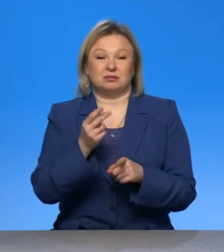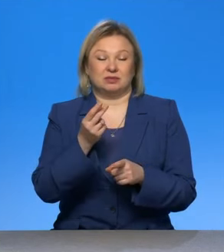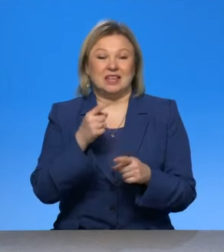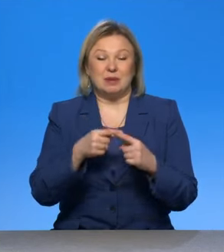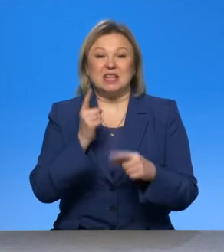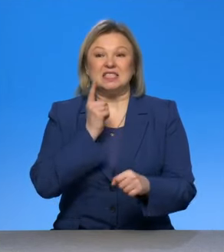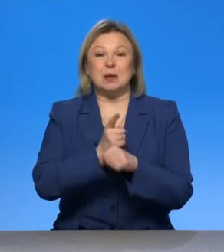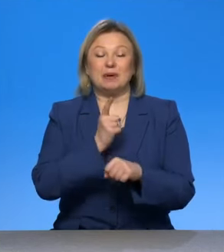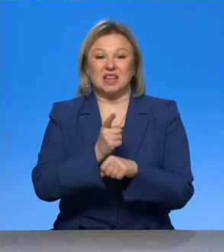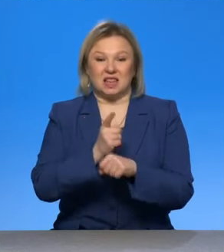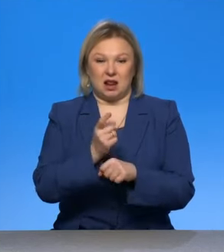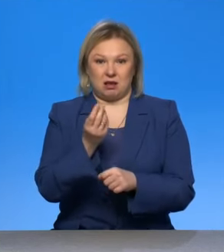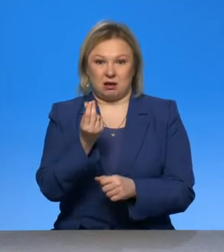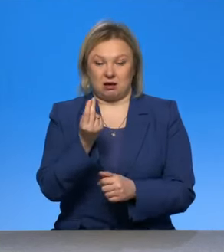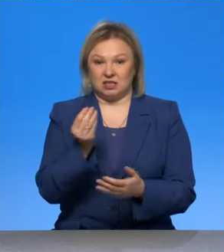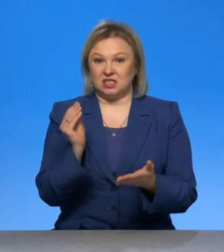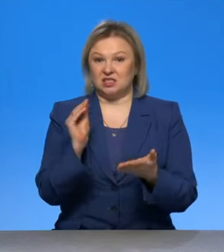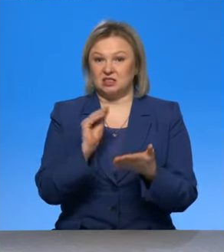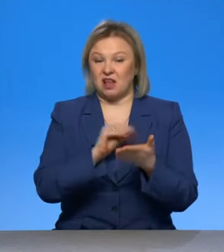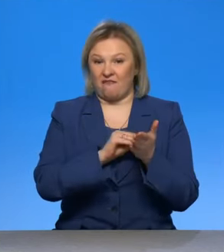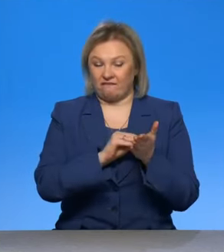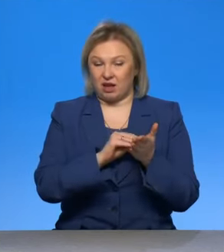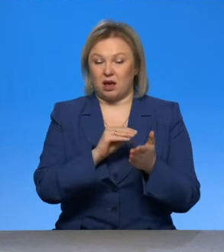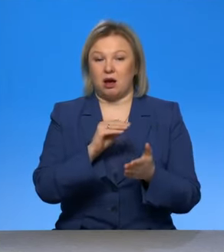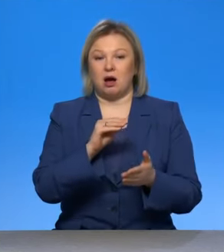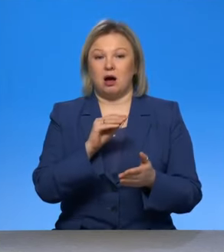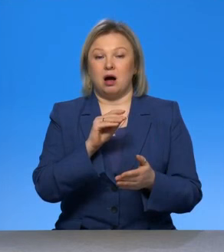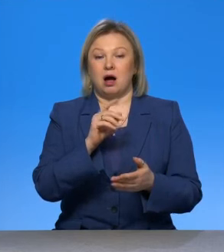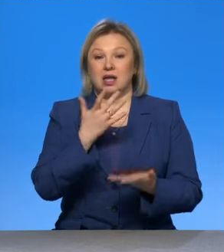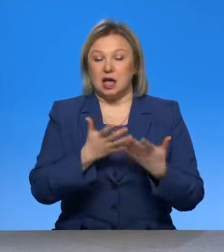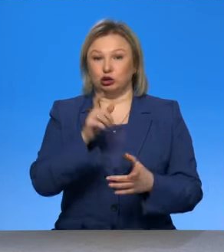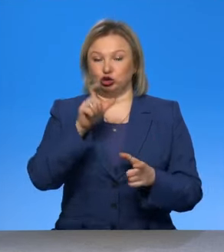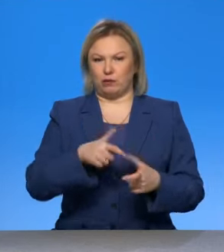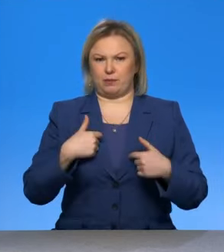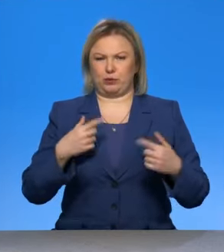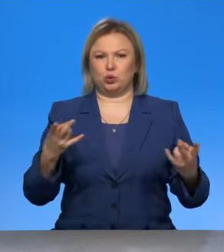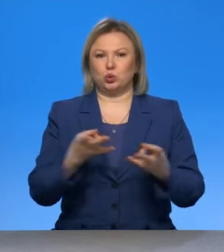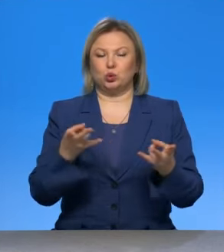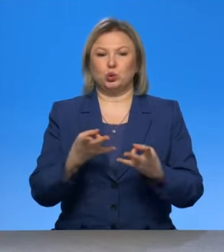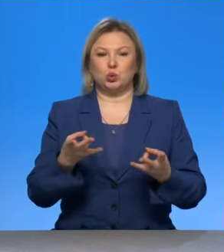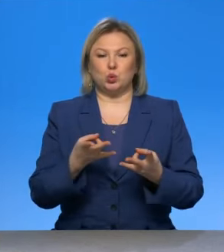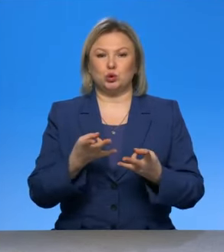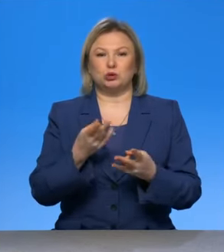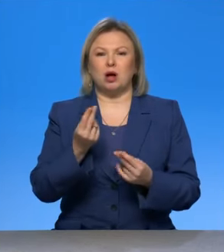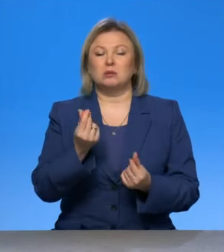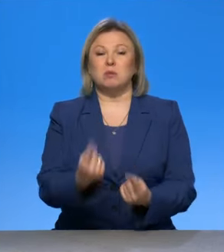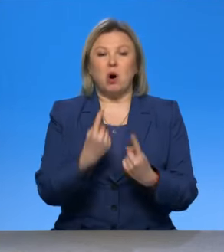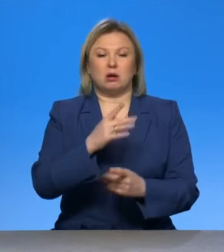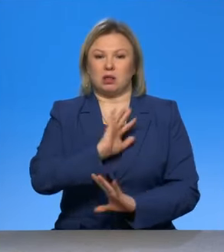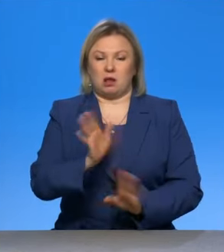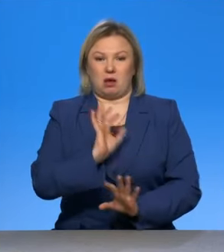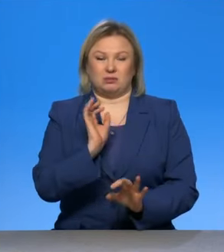Да, и получается, что тут, в общем-то, если человеку нужна ну, не сильно большая сумма,